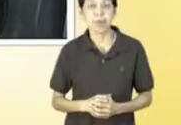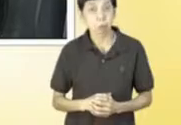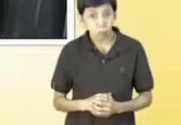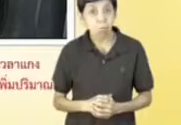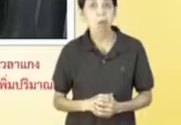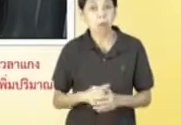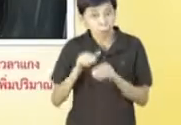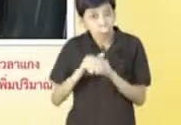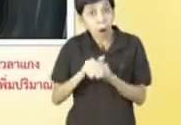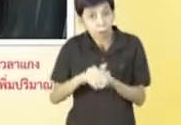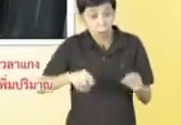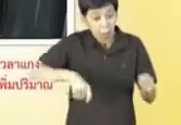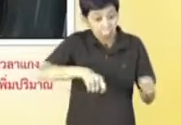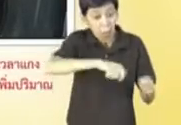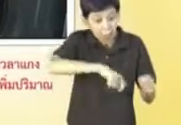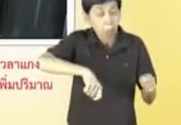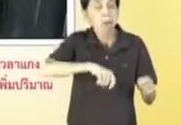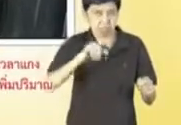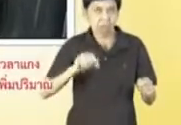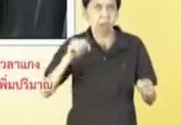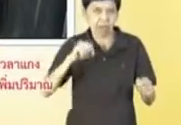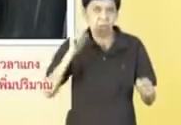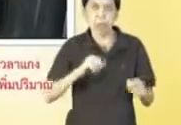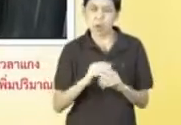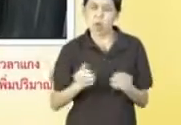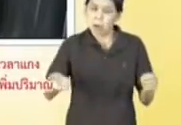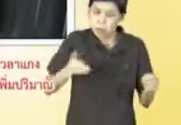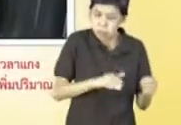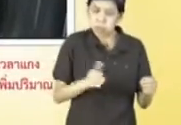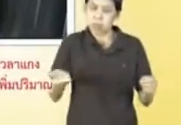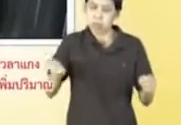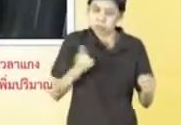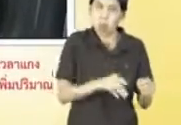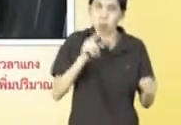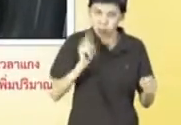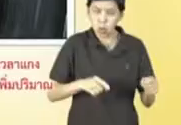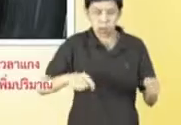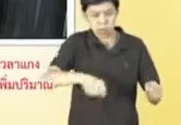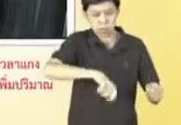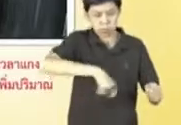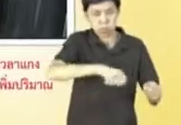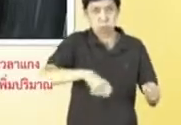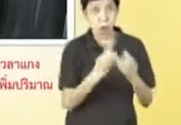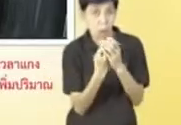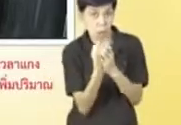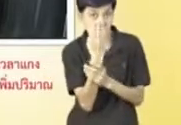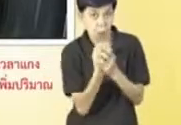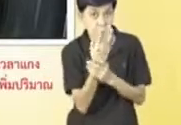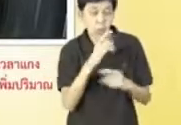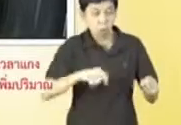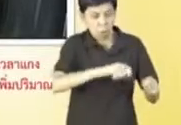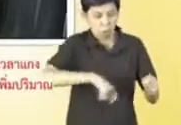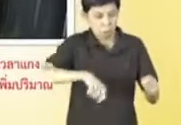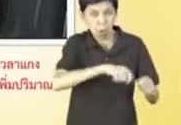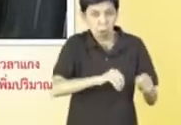ต้องกะทิท่วมอย่างนี้เลยอะคะ ต้องเติมกะทิเยอะหน่อยนะฮะเพราะว่าขี้เหล็กนี่จะเวลาแ